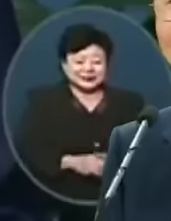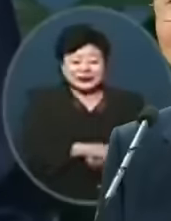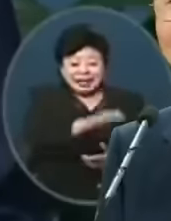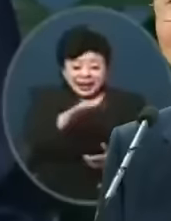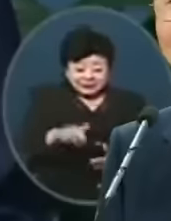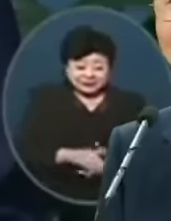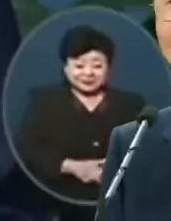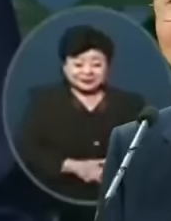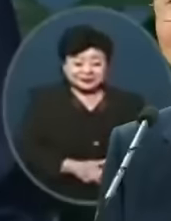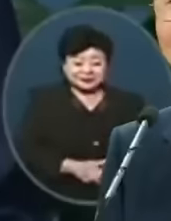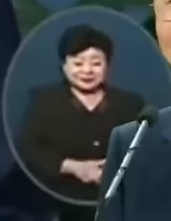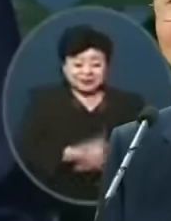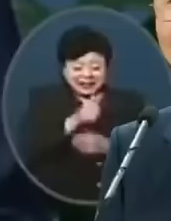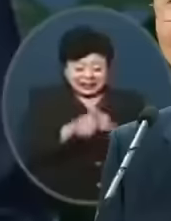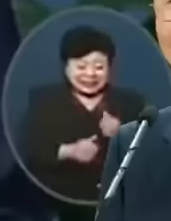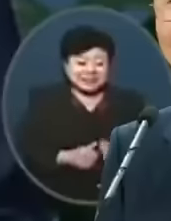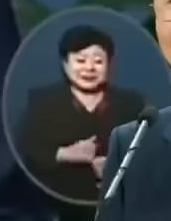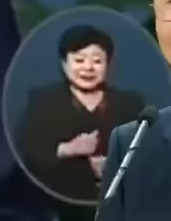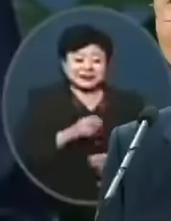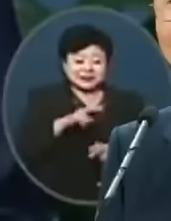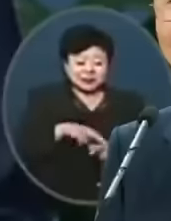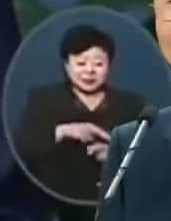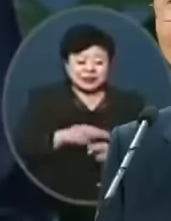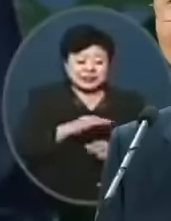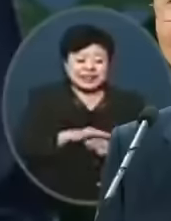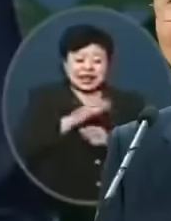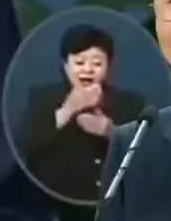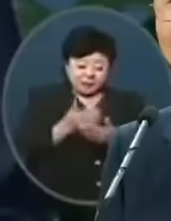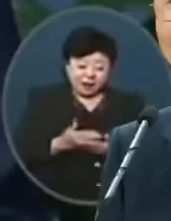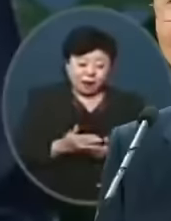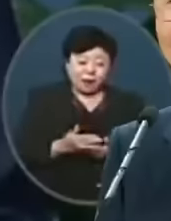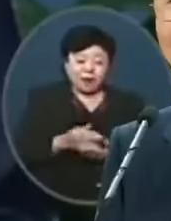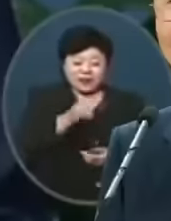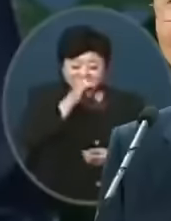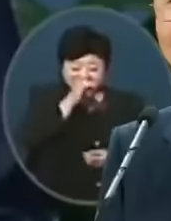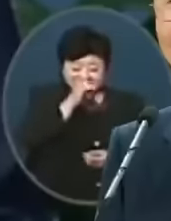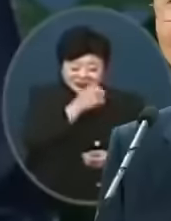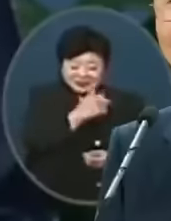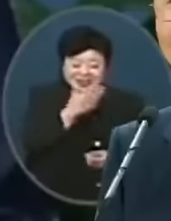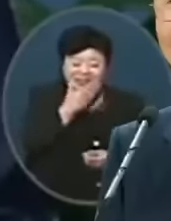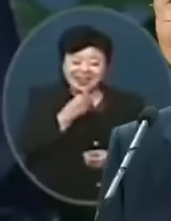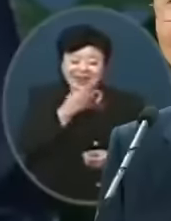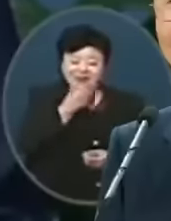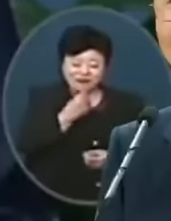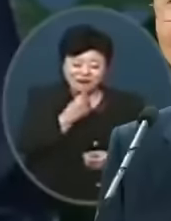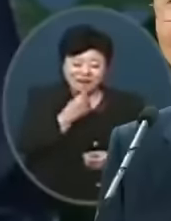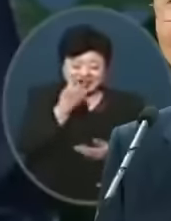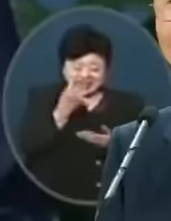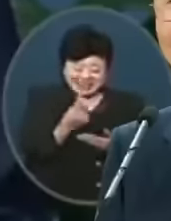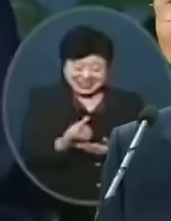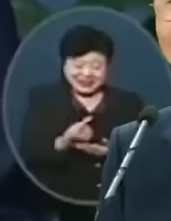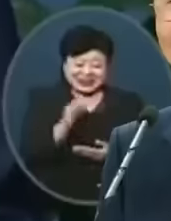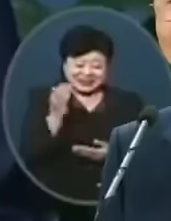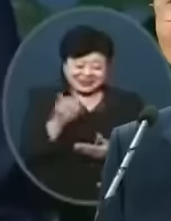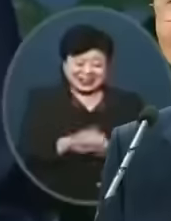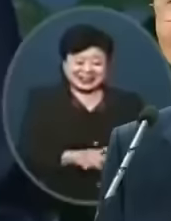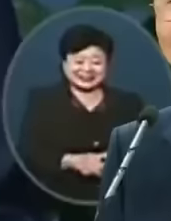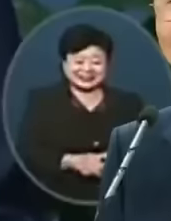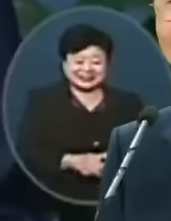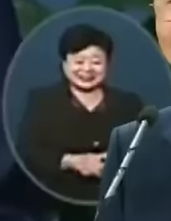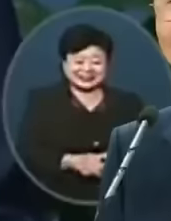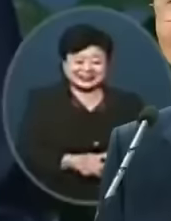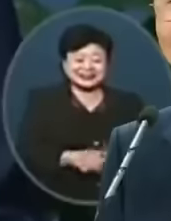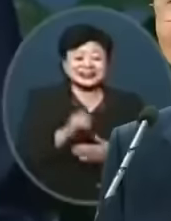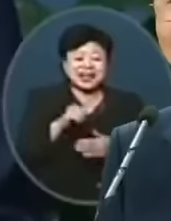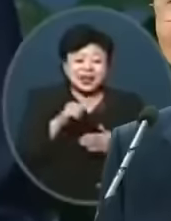우리가 하나님의 사랑을 받고 있고 하나님을 사랑함으로 큰 행복이 우리에게 이미 던져주신 것입니다.